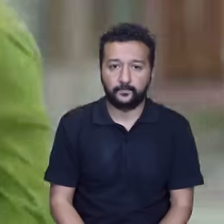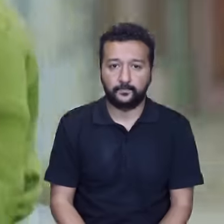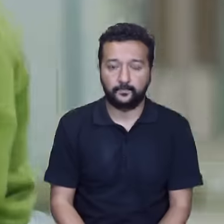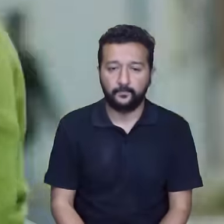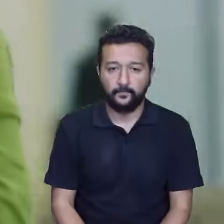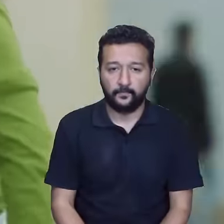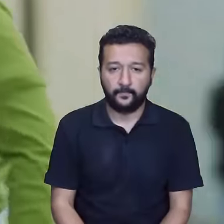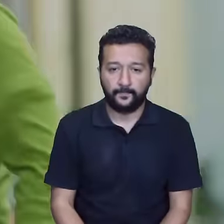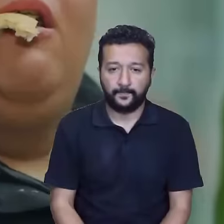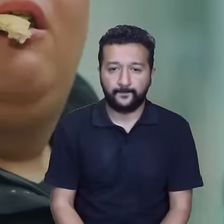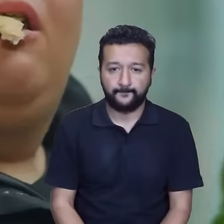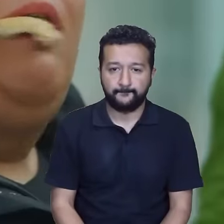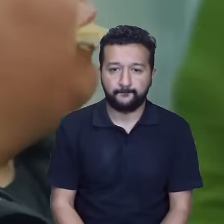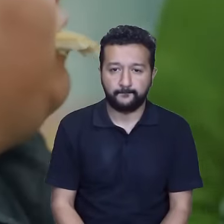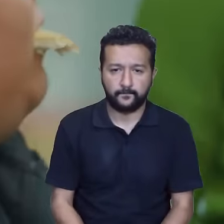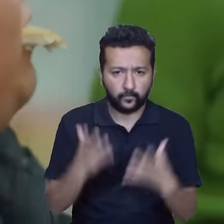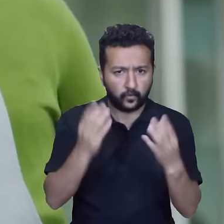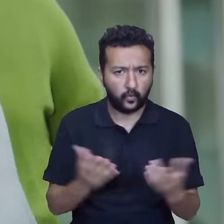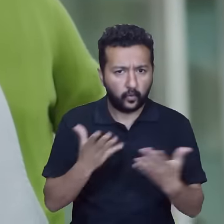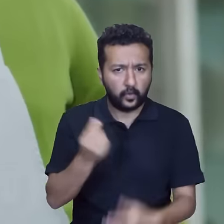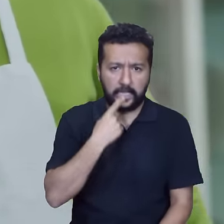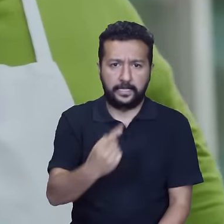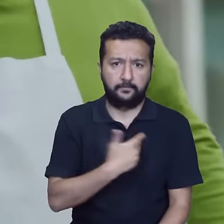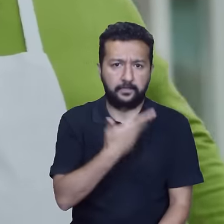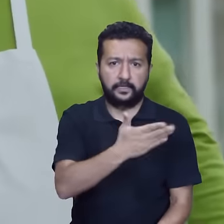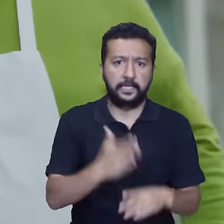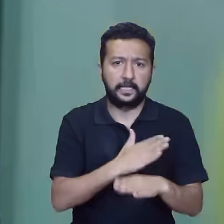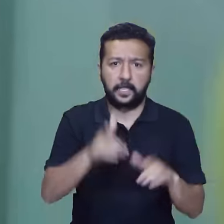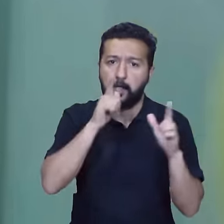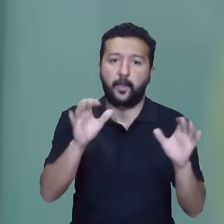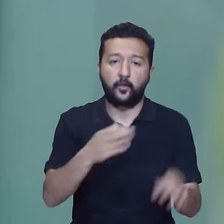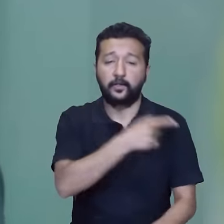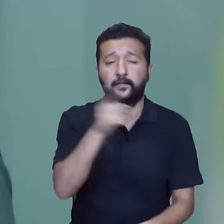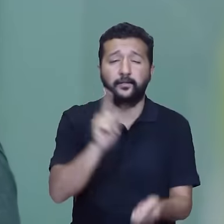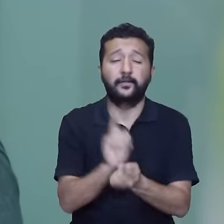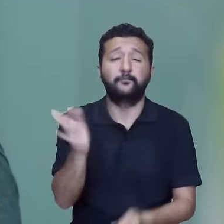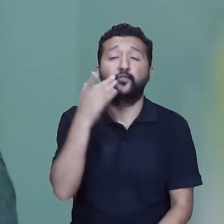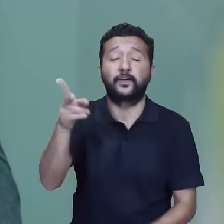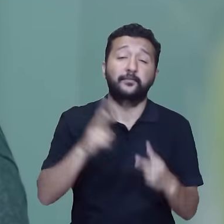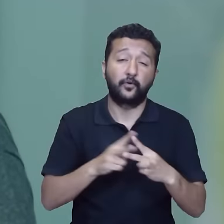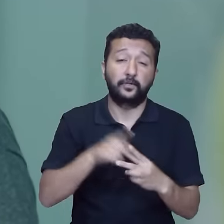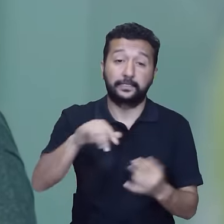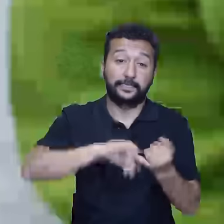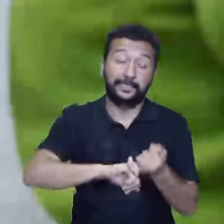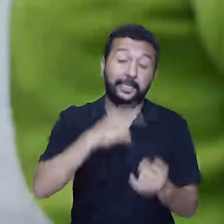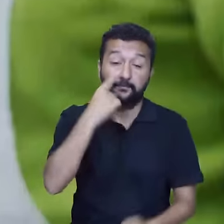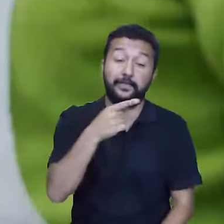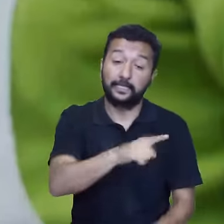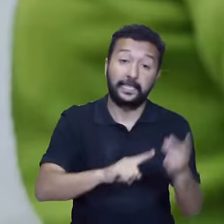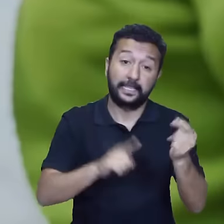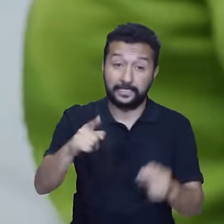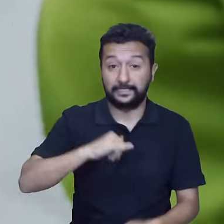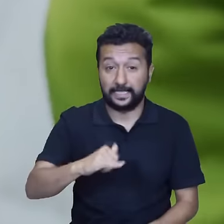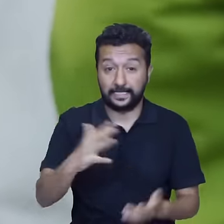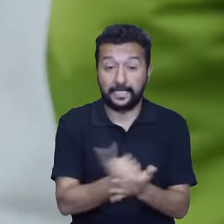dükkanın önüne geçti. Ne oluyor ya? Ne dedim ki ben şimdi? Niye bağırdı öyle? Ya sen boş ver Hulusi komiseri, iddiaya gel. İlyas